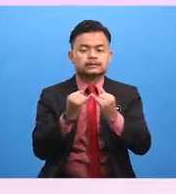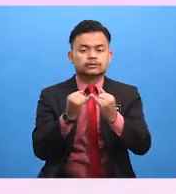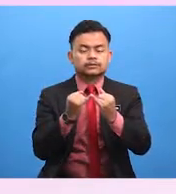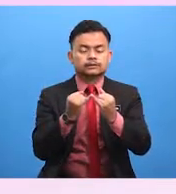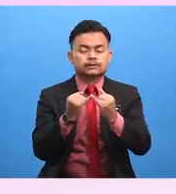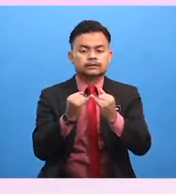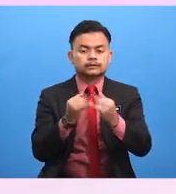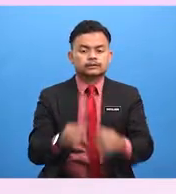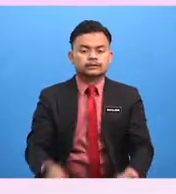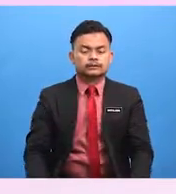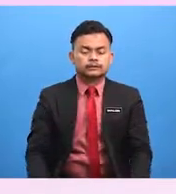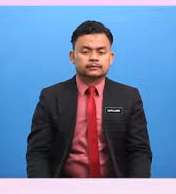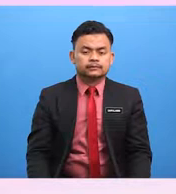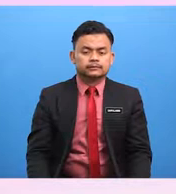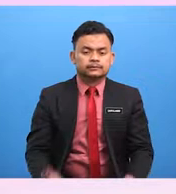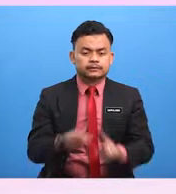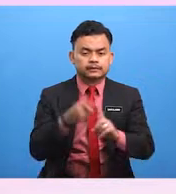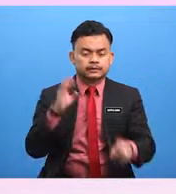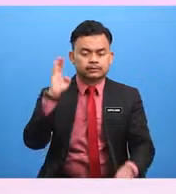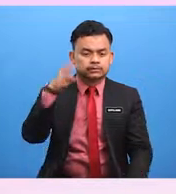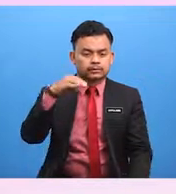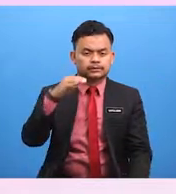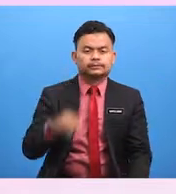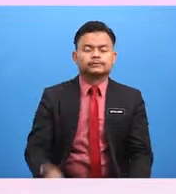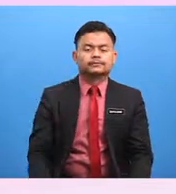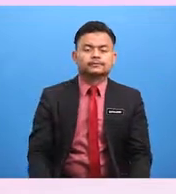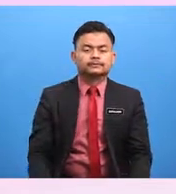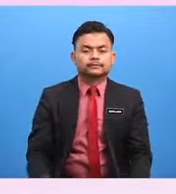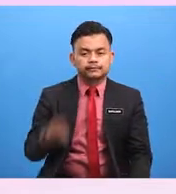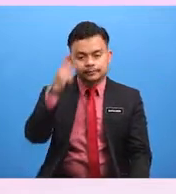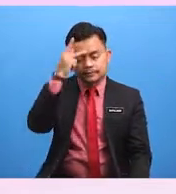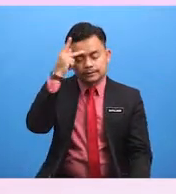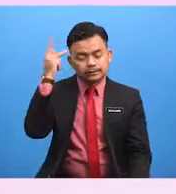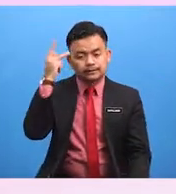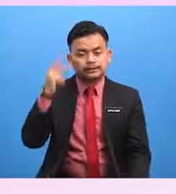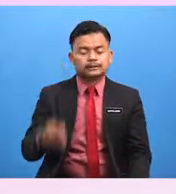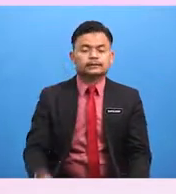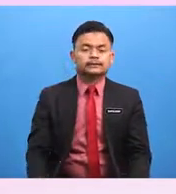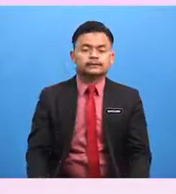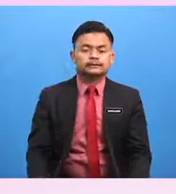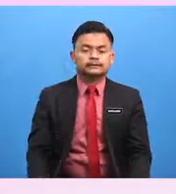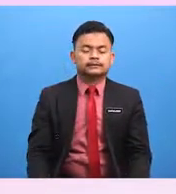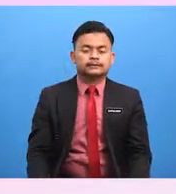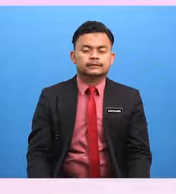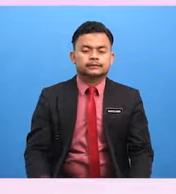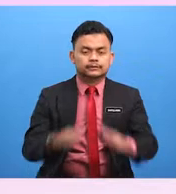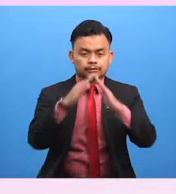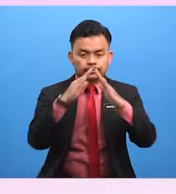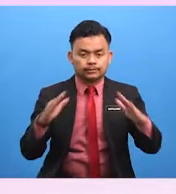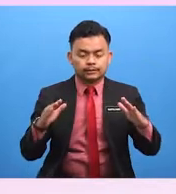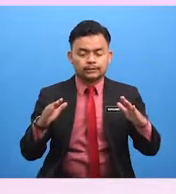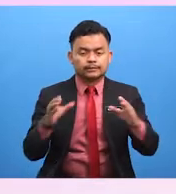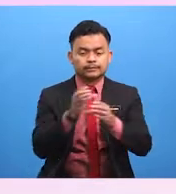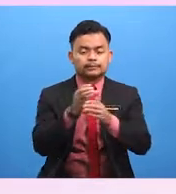rumah berbanding kuboid. Ini adalah kerana model rumah berbentuk